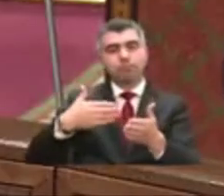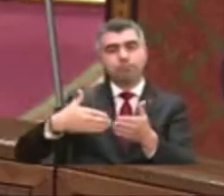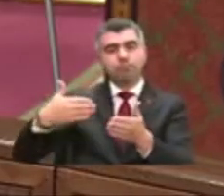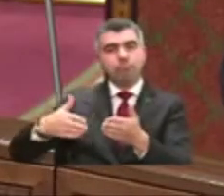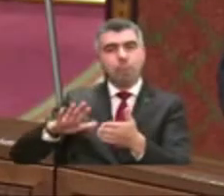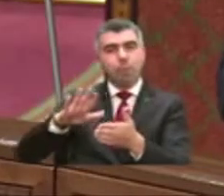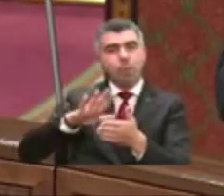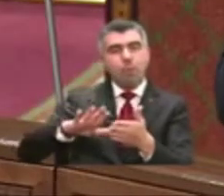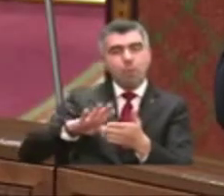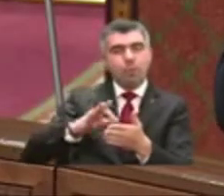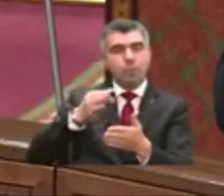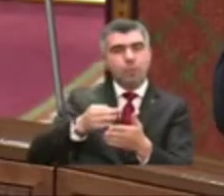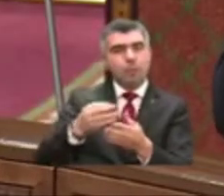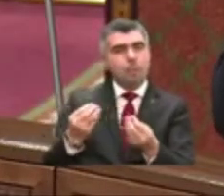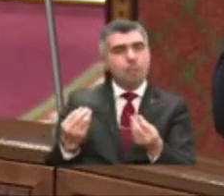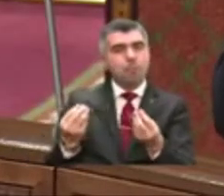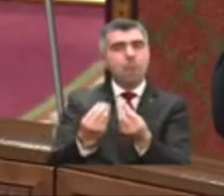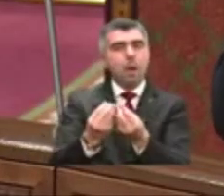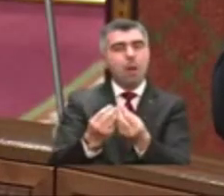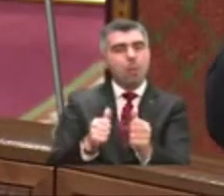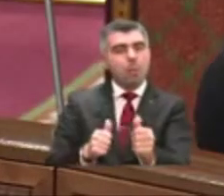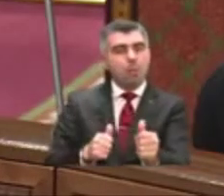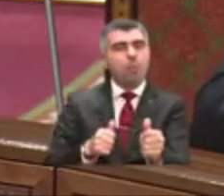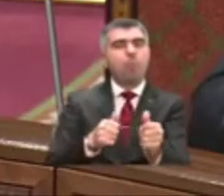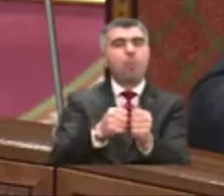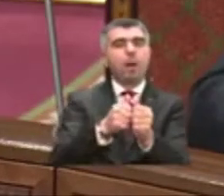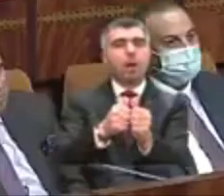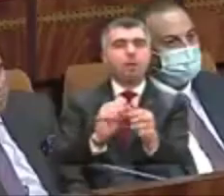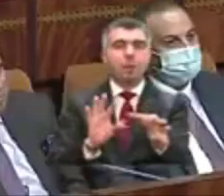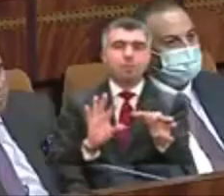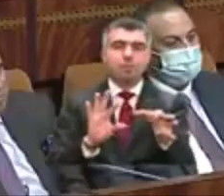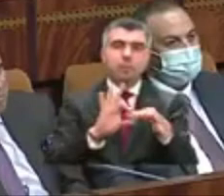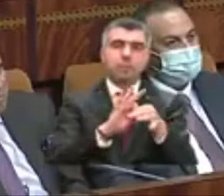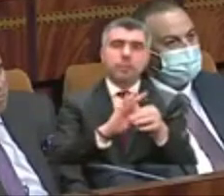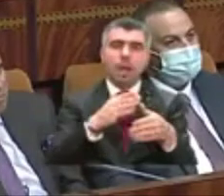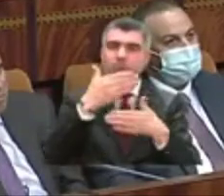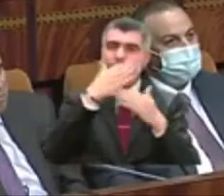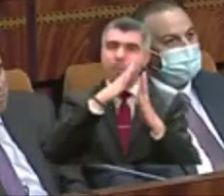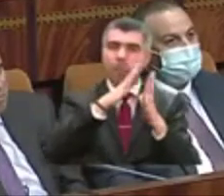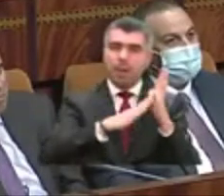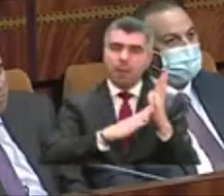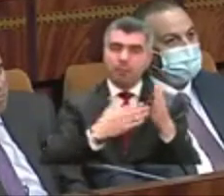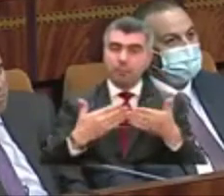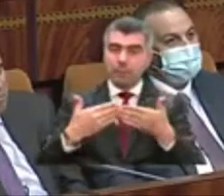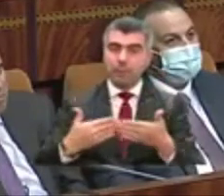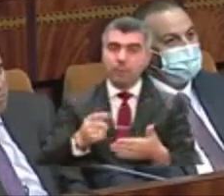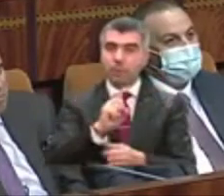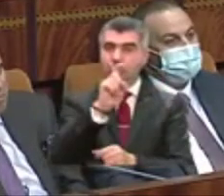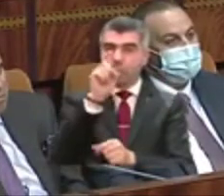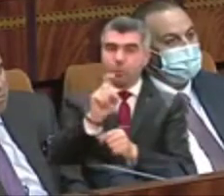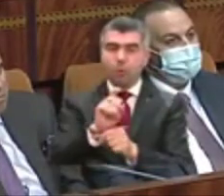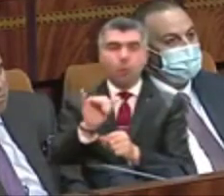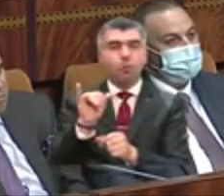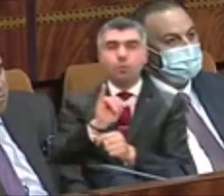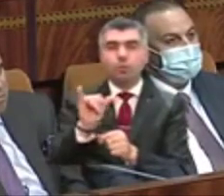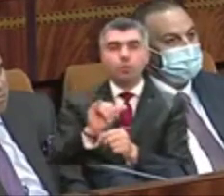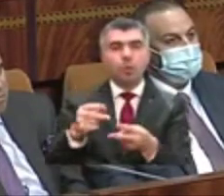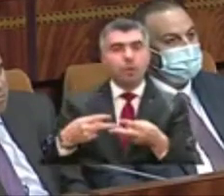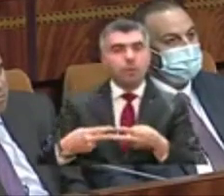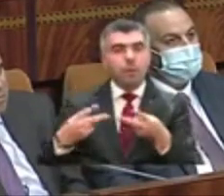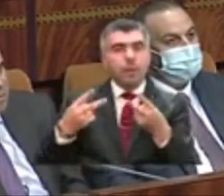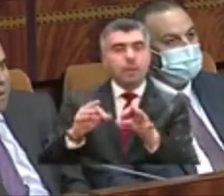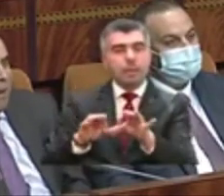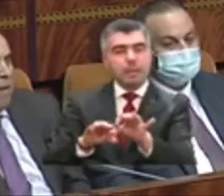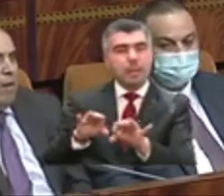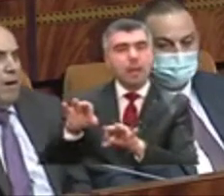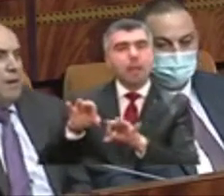الملائم لمواكبة التطور الذي انخرطت فيه بلادنا. لذا نسألكم سيد الوزير عن مآل تنزيل هذه